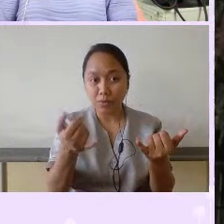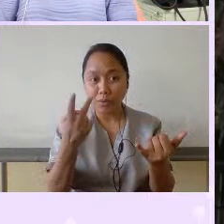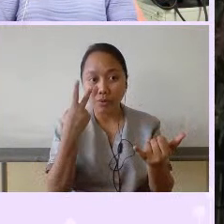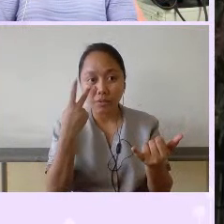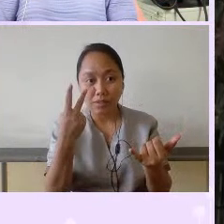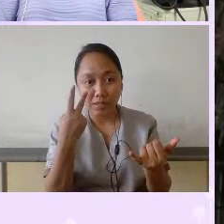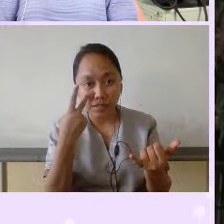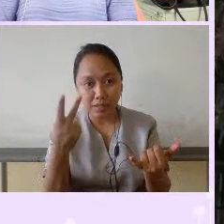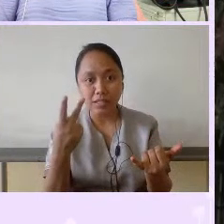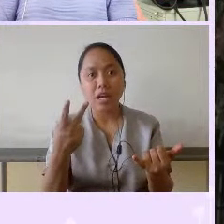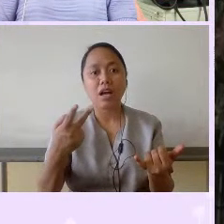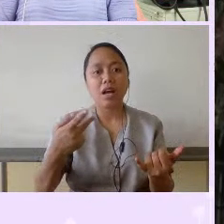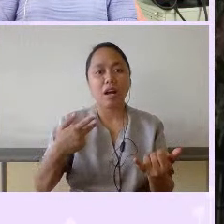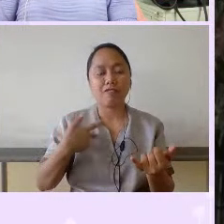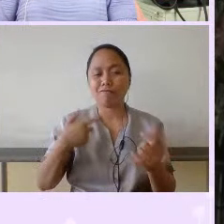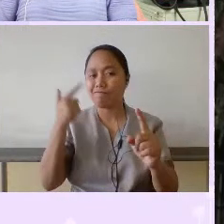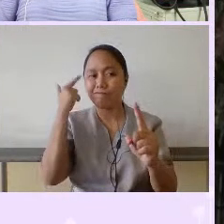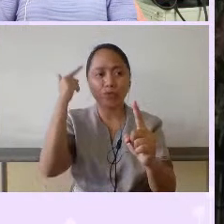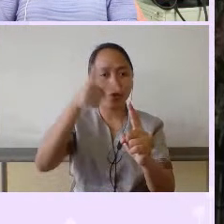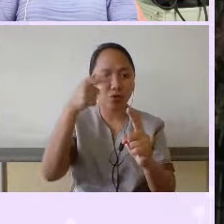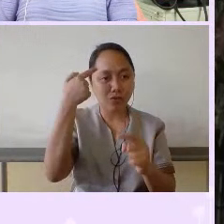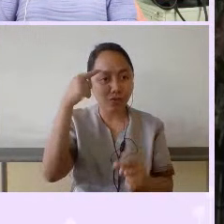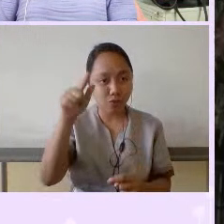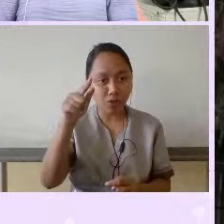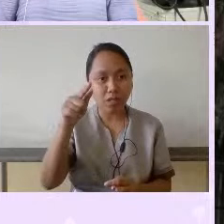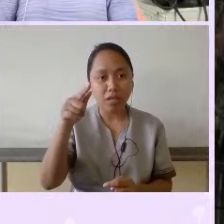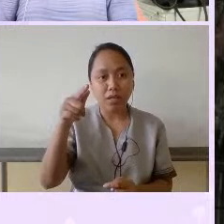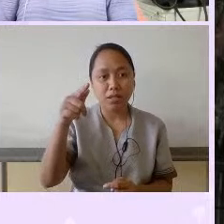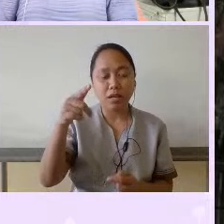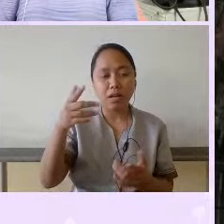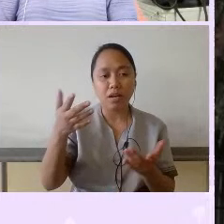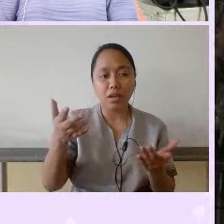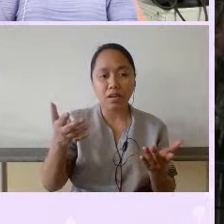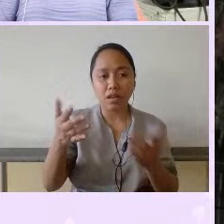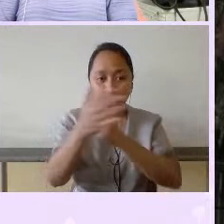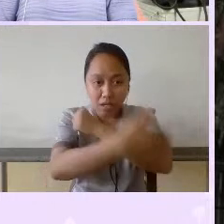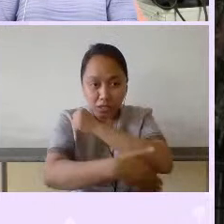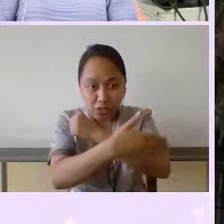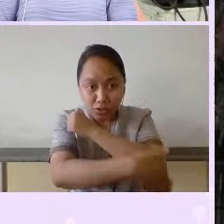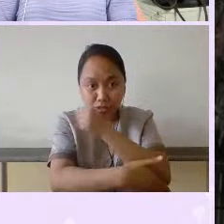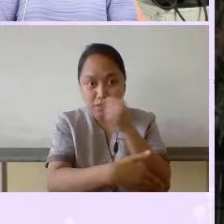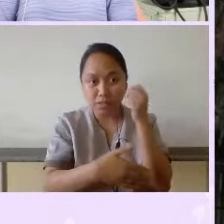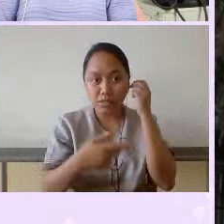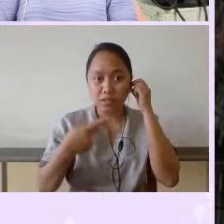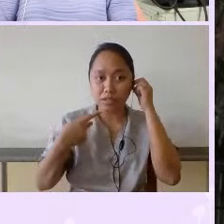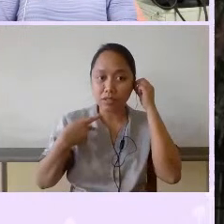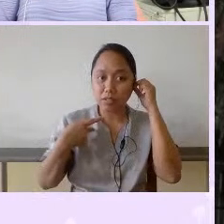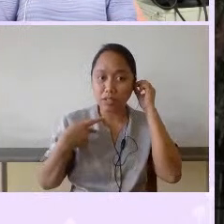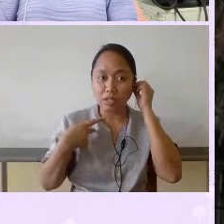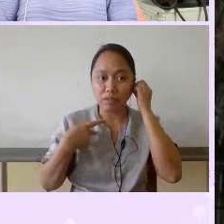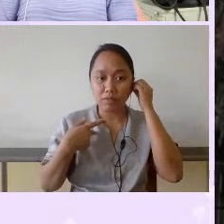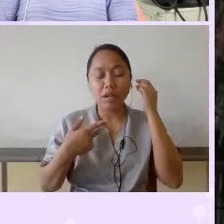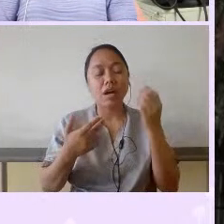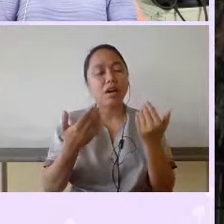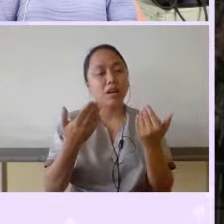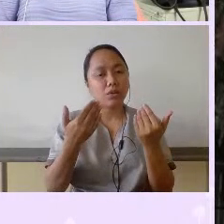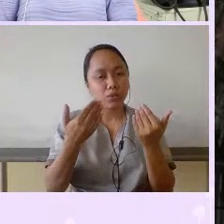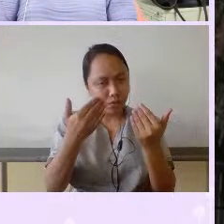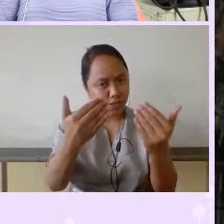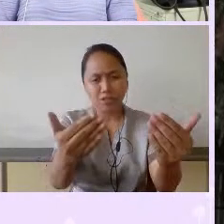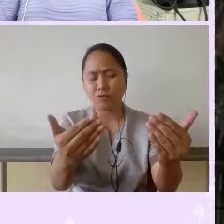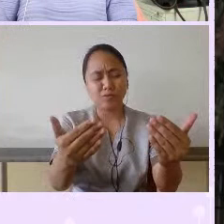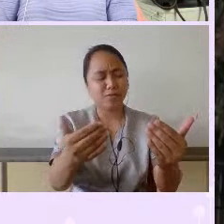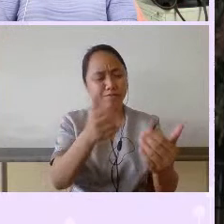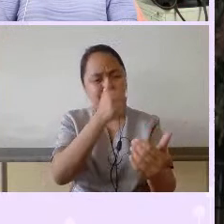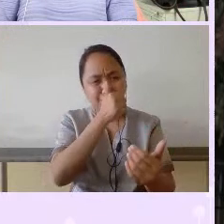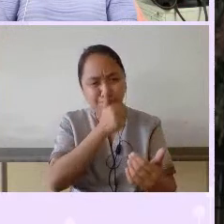pre-pandemic potentials. Our country still needs to contend with the long-term impacts of the pandemic, and this requires a